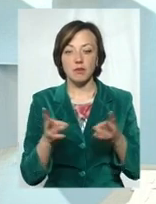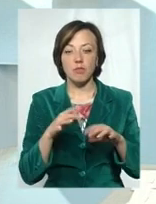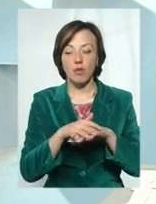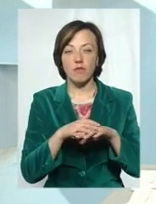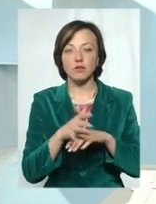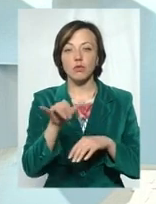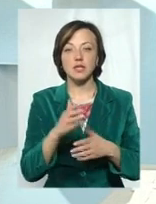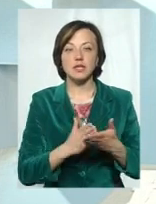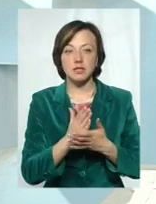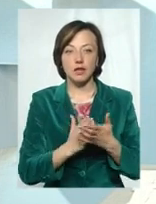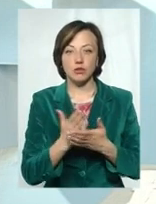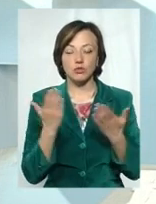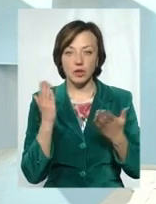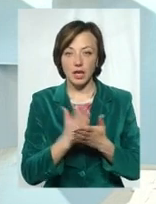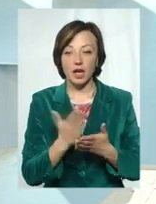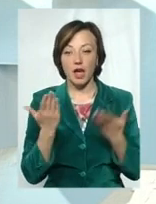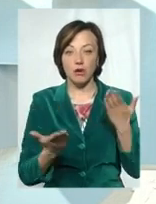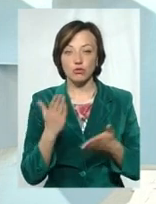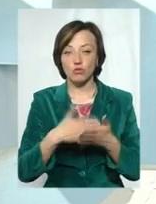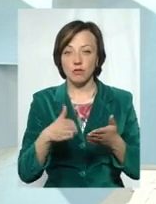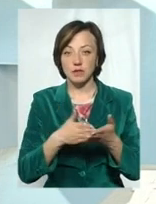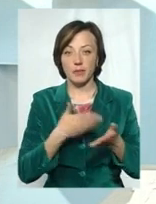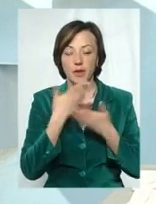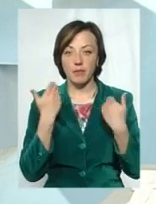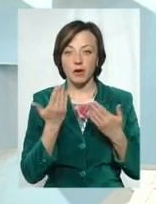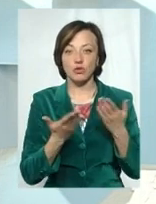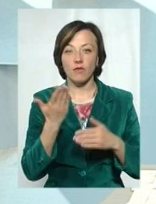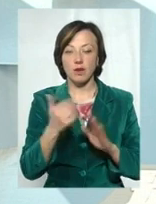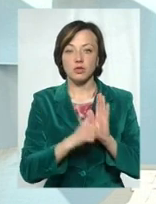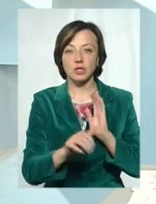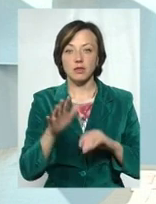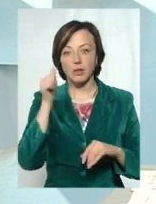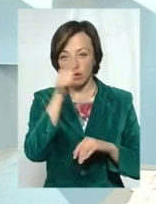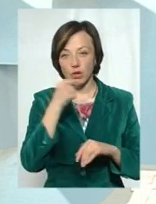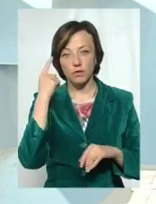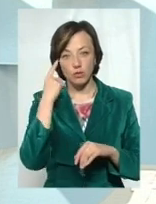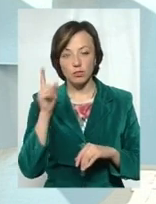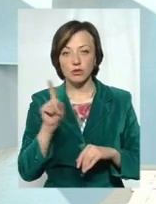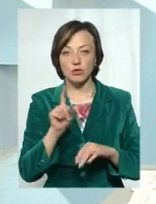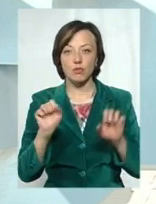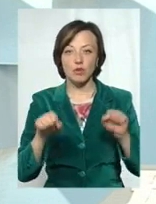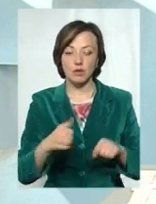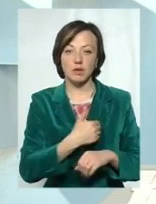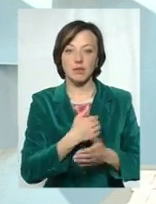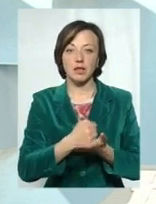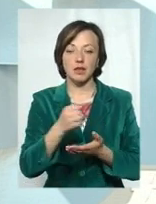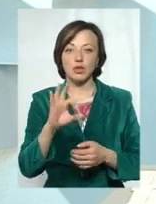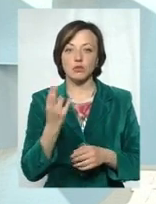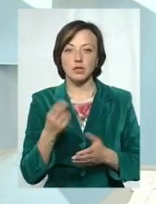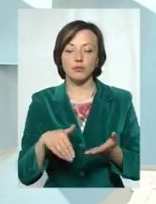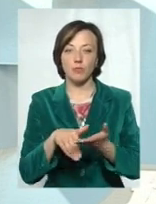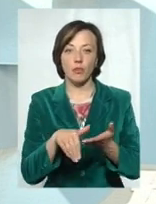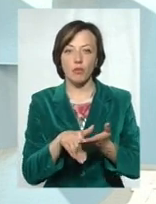порахувати, скільки стажу вже є на сьогодні. Якщо його зовсім немає, ну, якщо вам є 65 років, то я думаю, що можна претендувати на соціальну